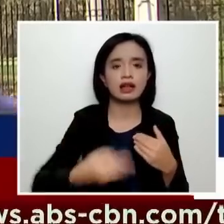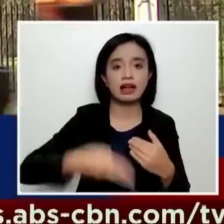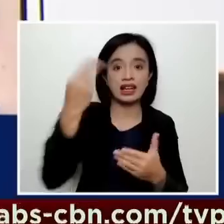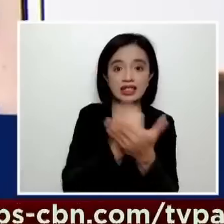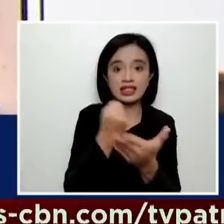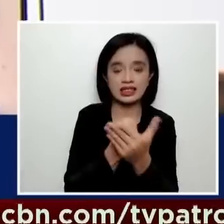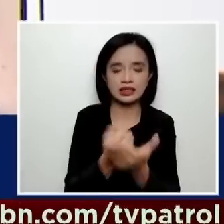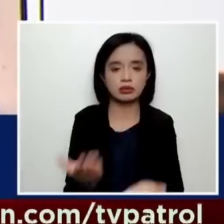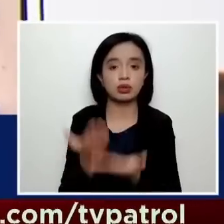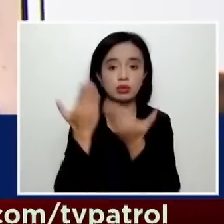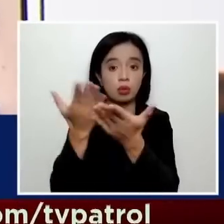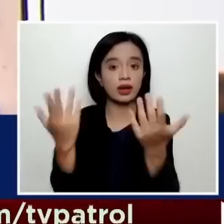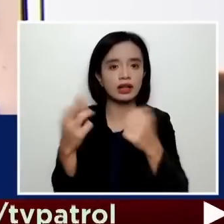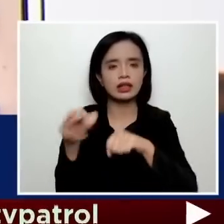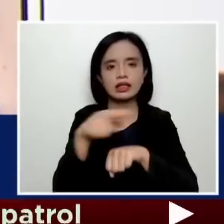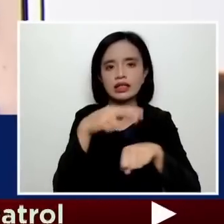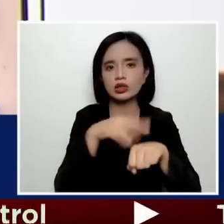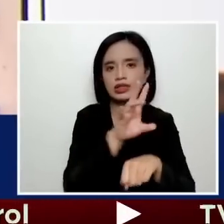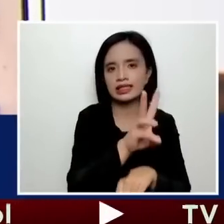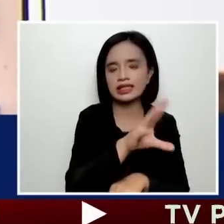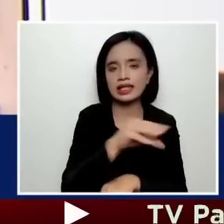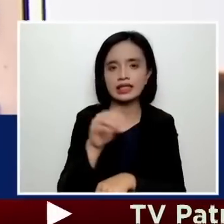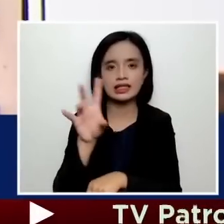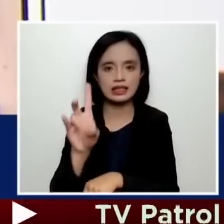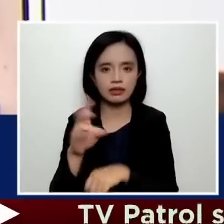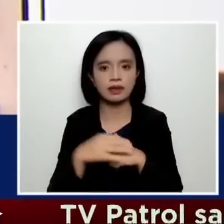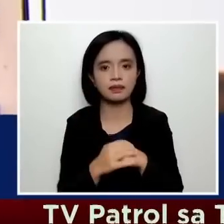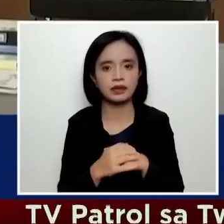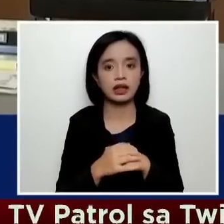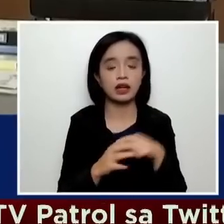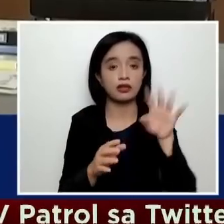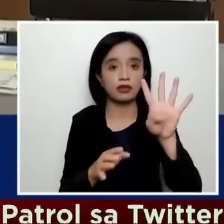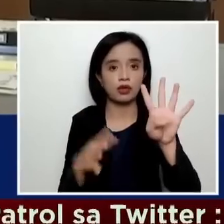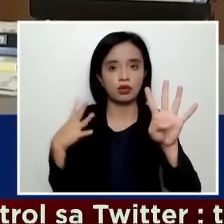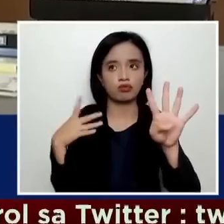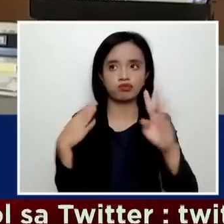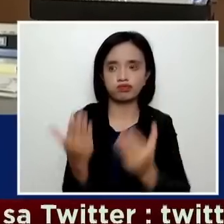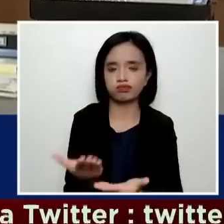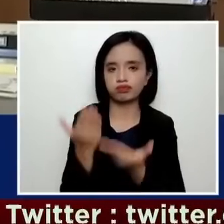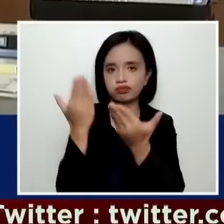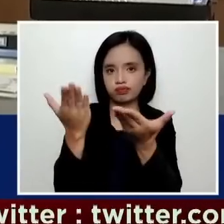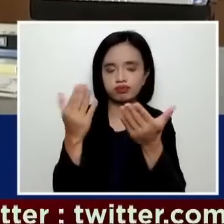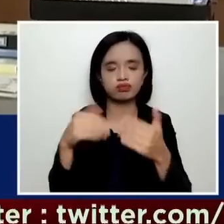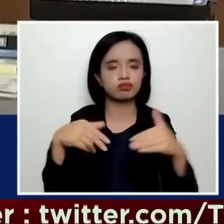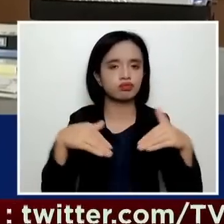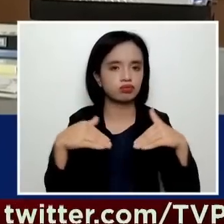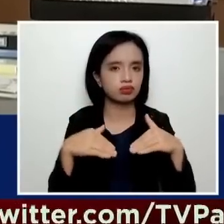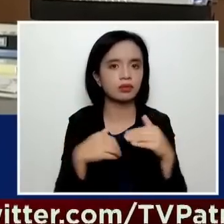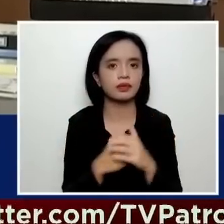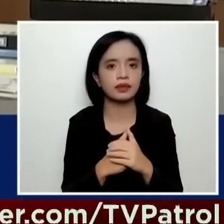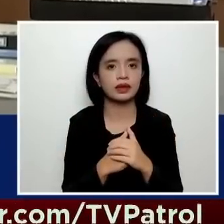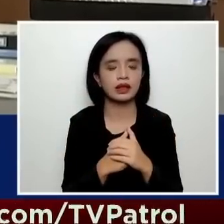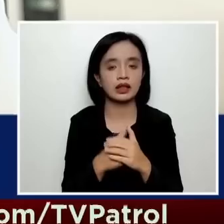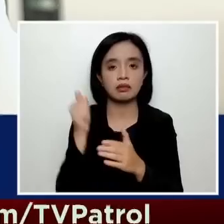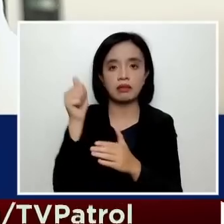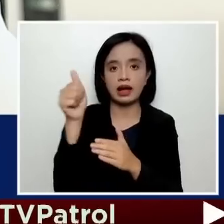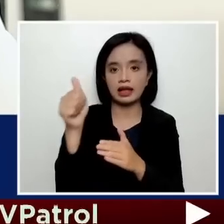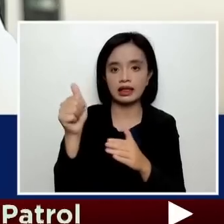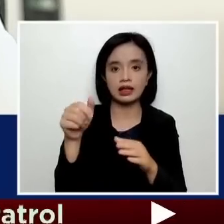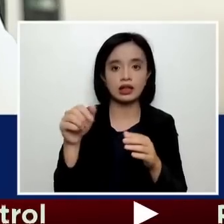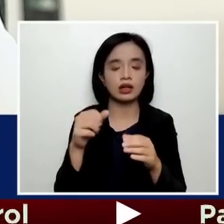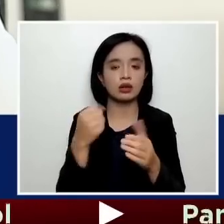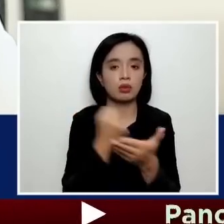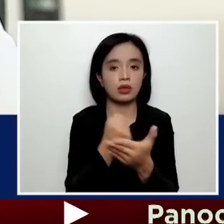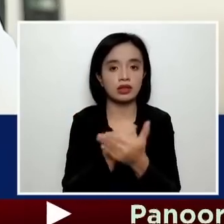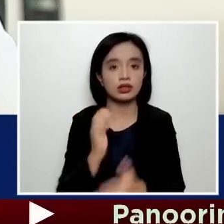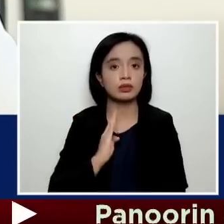at 7, kaya apat na ang nakatakdang dingging petisyon. Ipinapaubaya sa regional wage boards ang desisyon. Nakikita